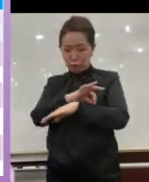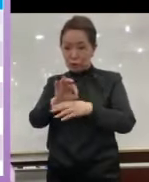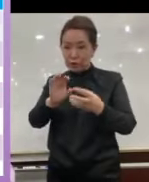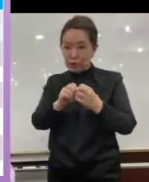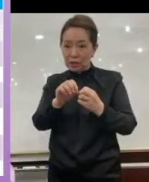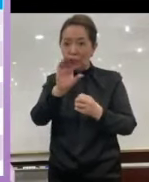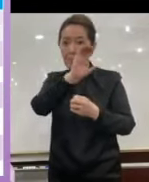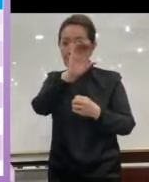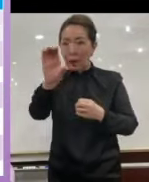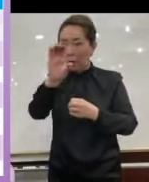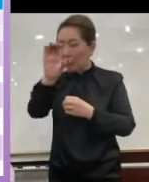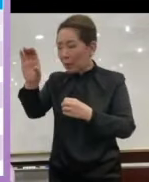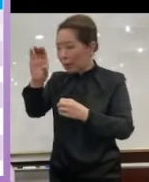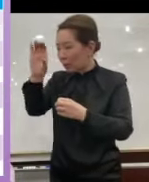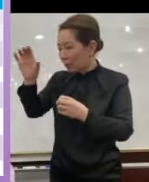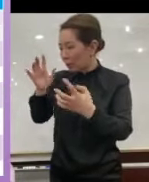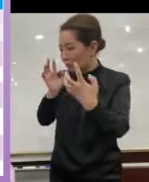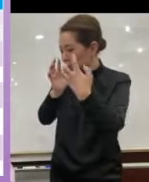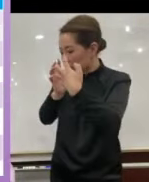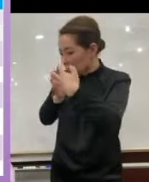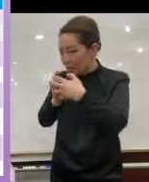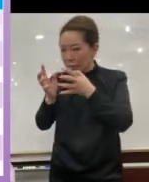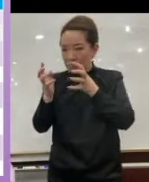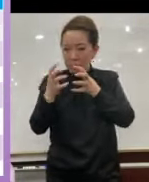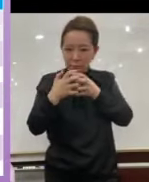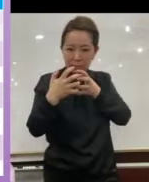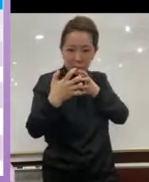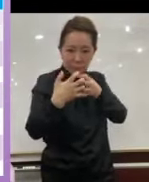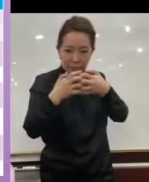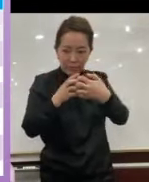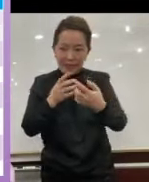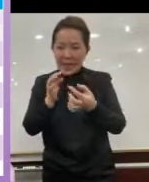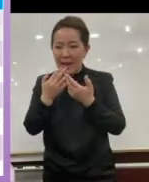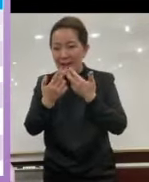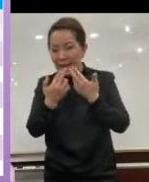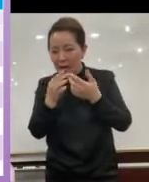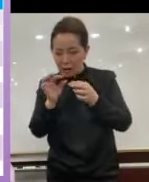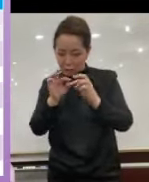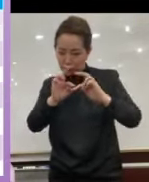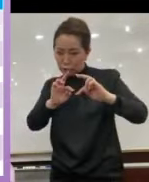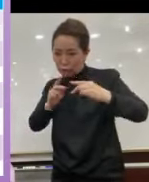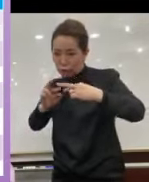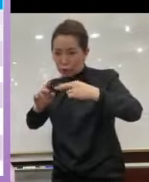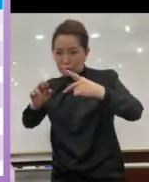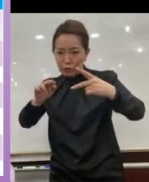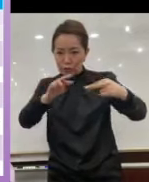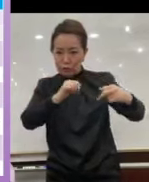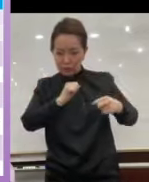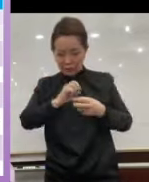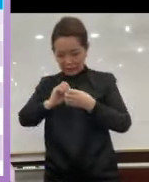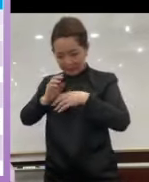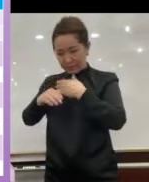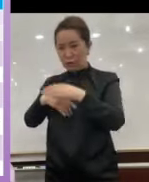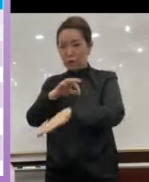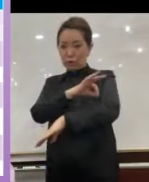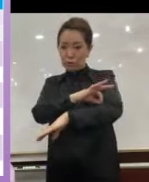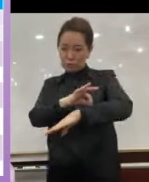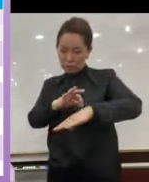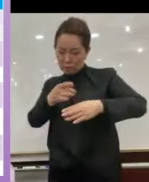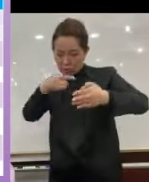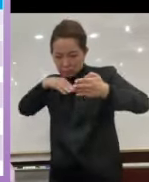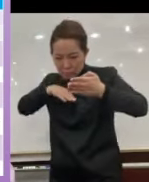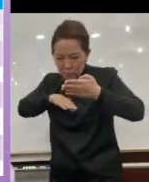маань хоорондоо ярилцсан нарийн одоо өөрчлөлтүүд жижиг жижиг өөрчлөлтүүдийг хийнгээ төслийнхээ хэрэгжилтэнд